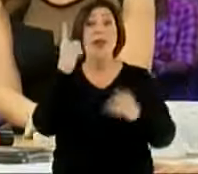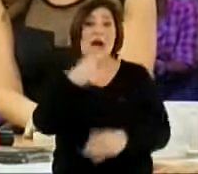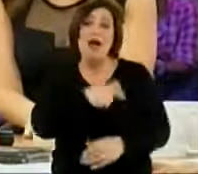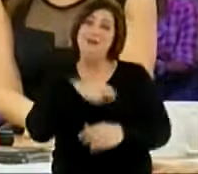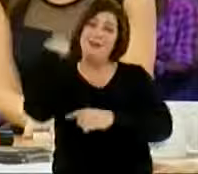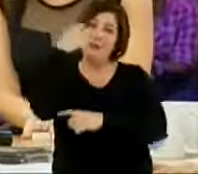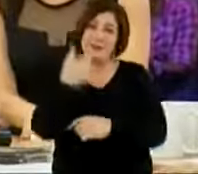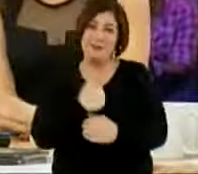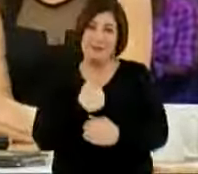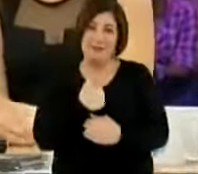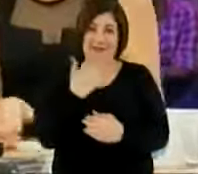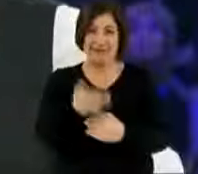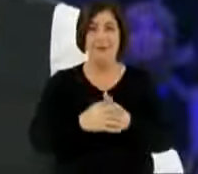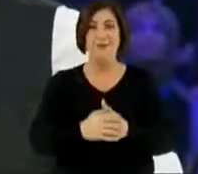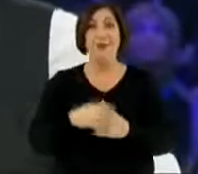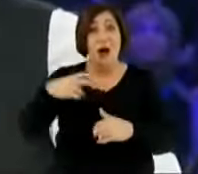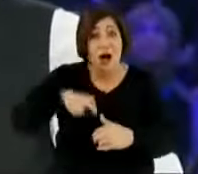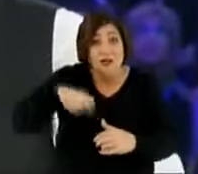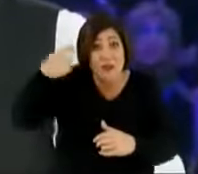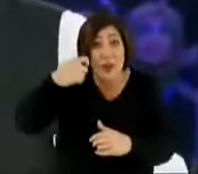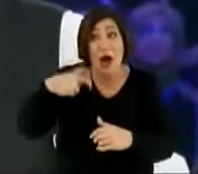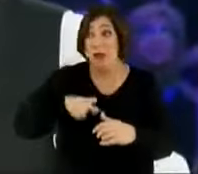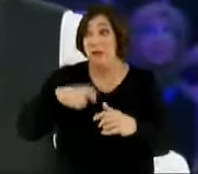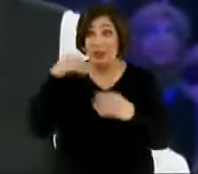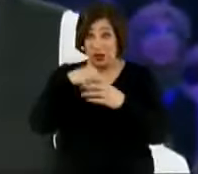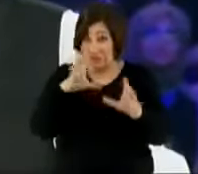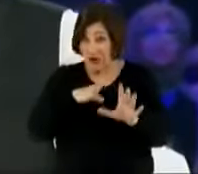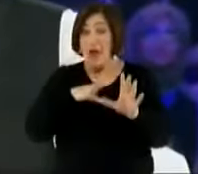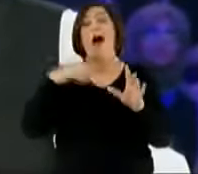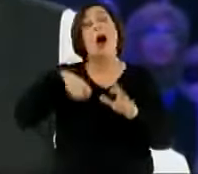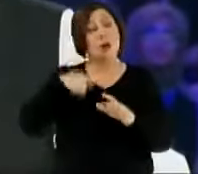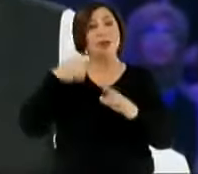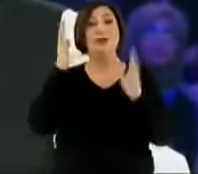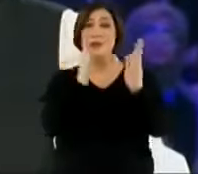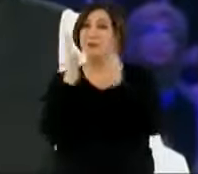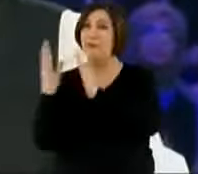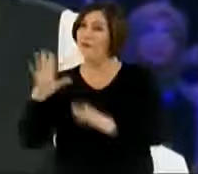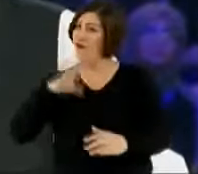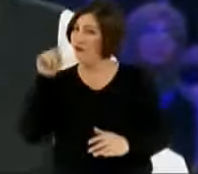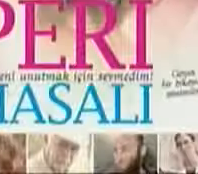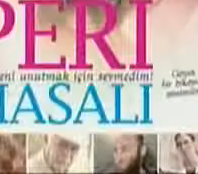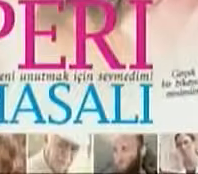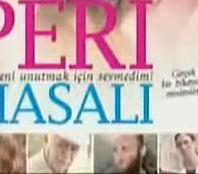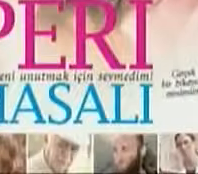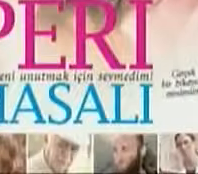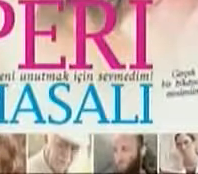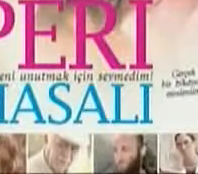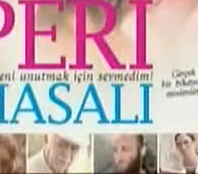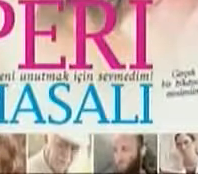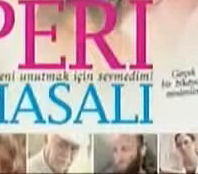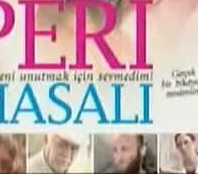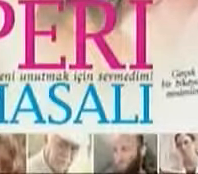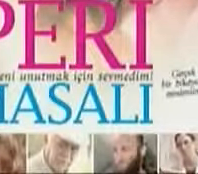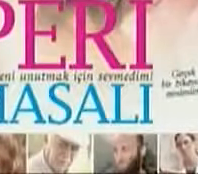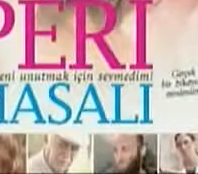aşk filmi bizimkisi. Aşk filmi? Evet. Aşk sahneleri var mı? Aşk sahnelerimiz, yani beni de mesela bu filme ikna